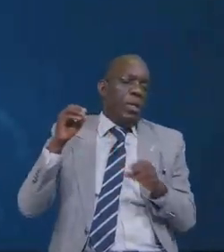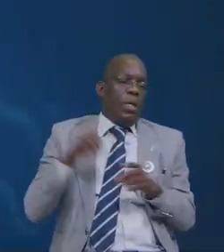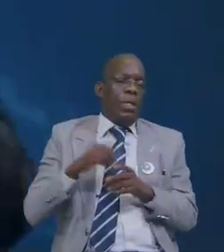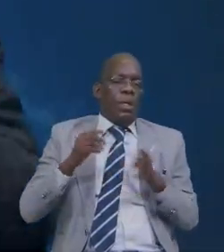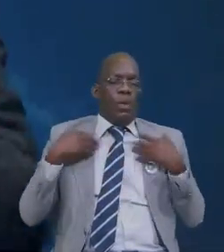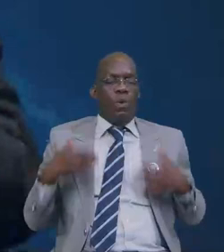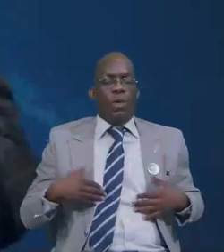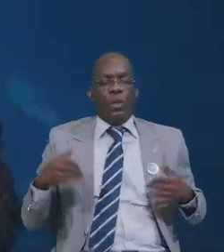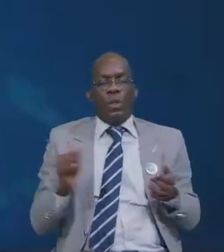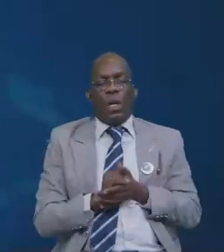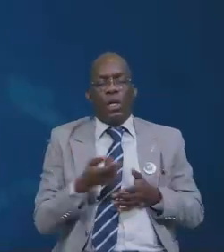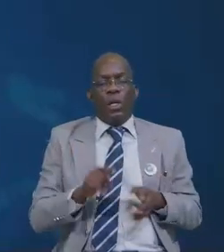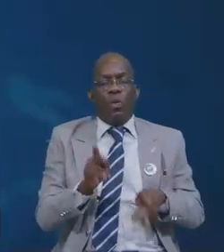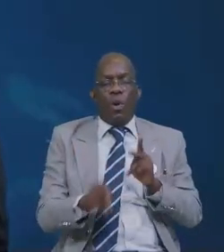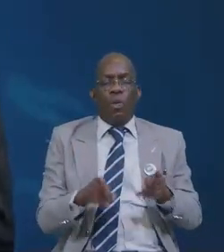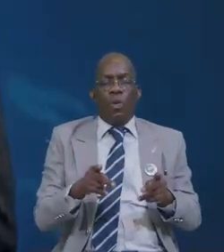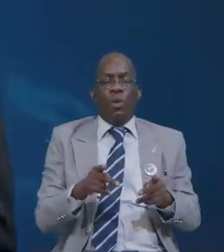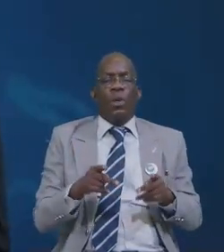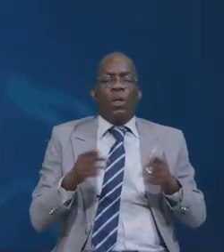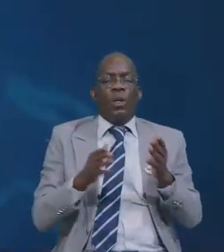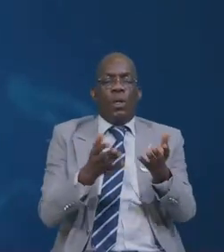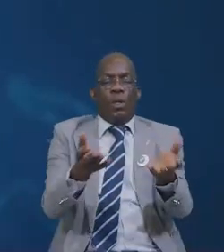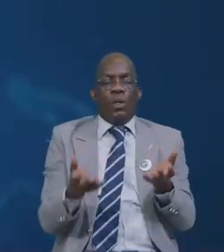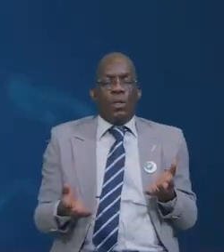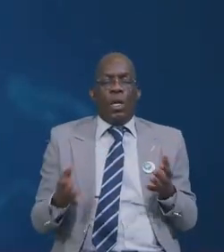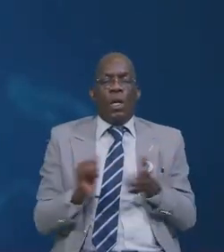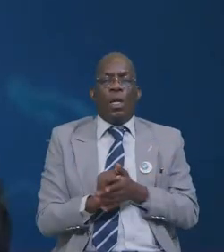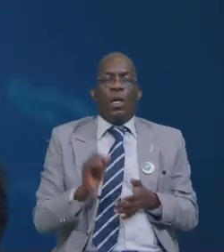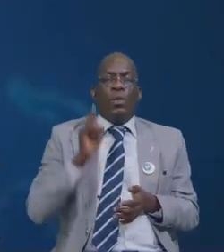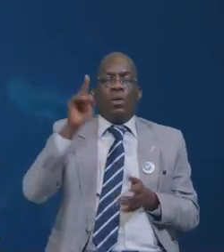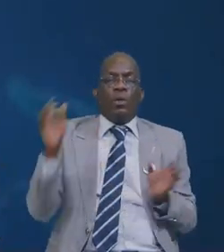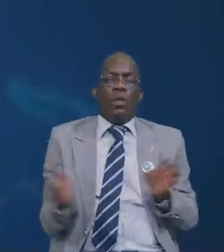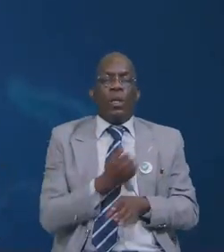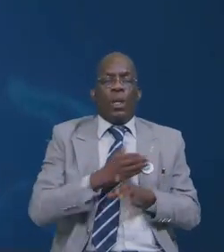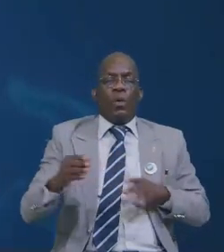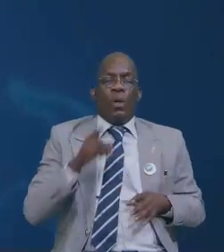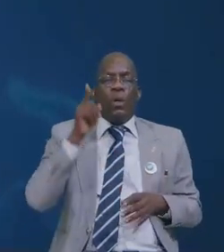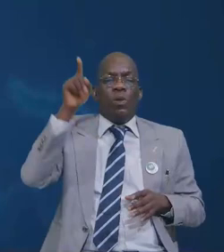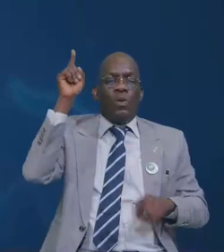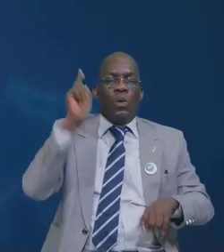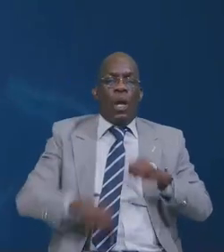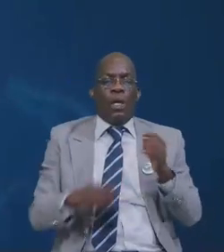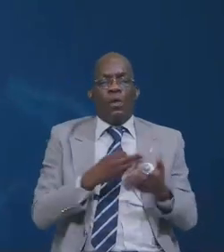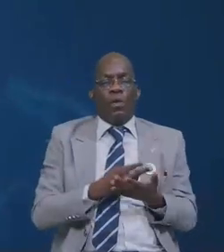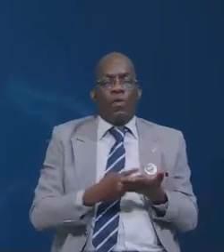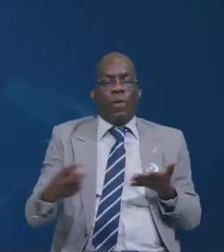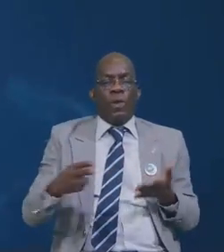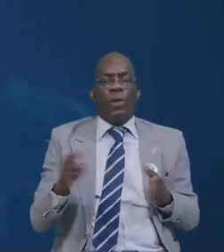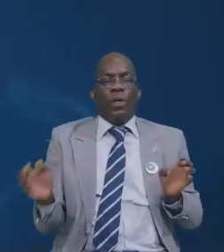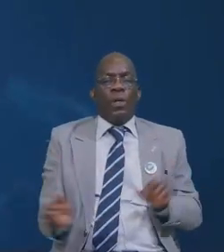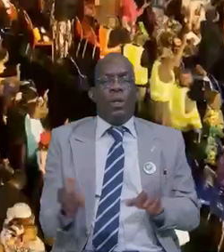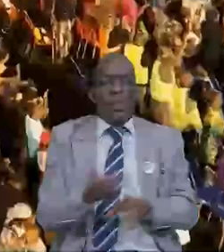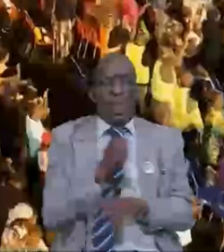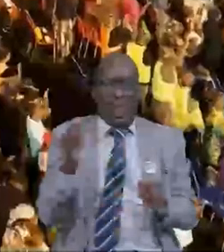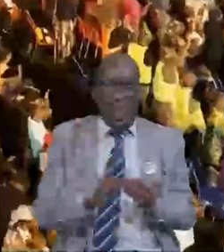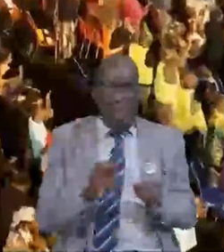corps, que les gens veulent que tu ôtes, tu ne peux pas échouer. Ôte tout enflement de leur